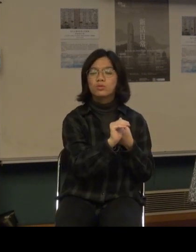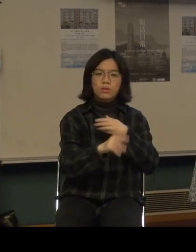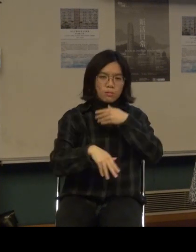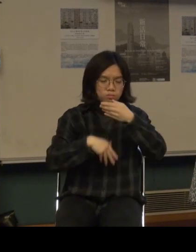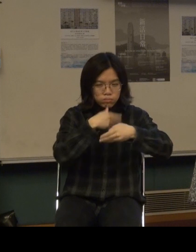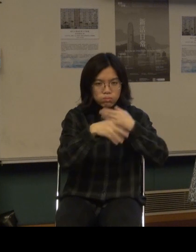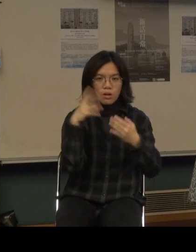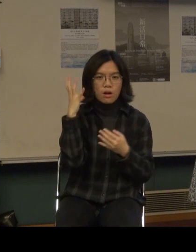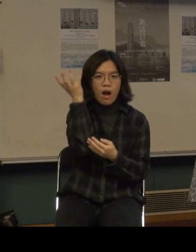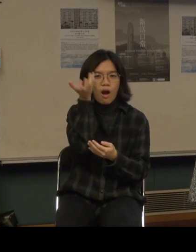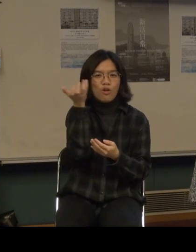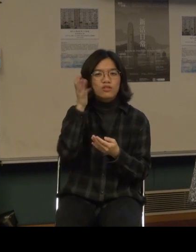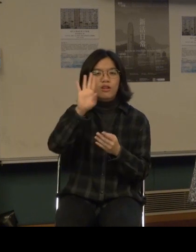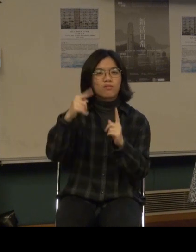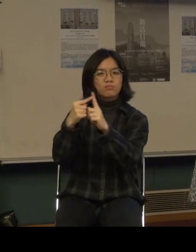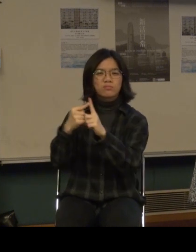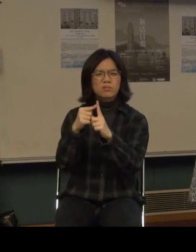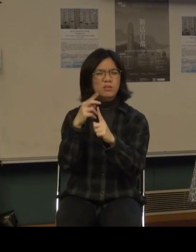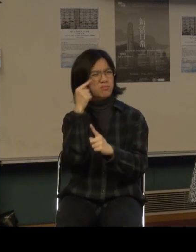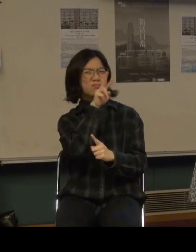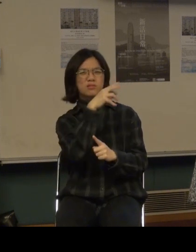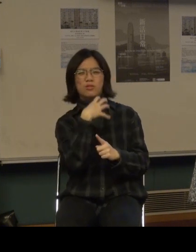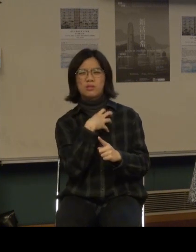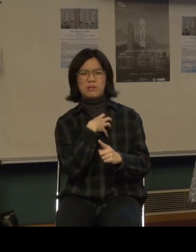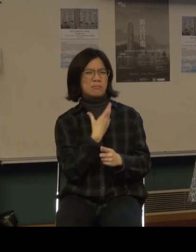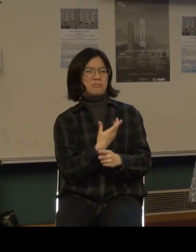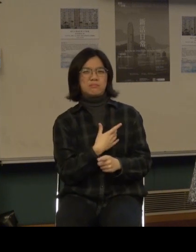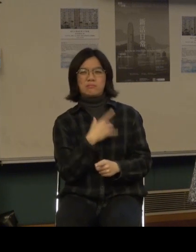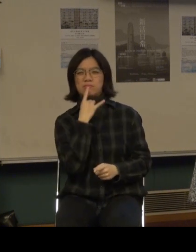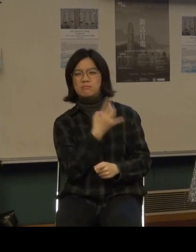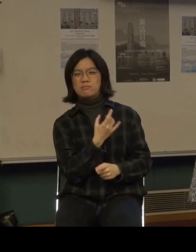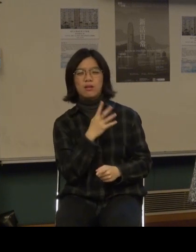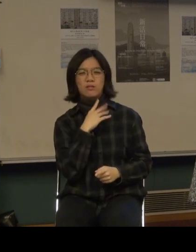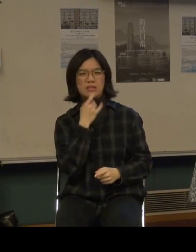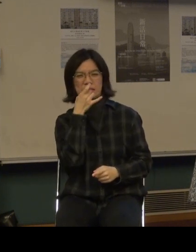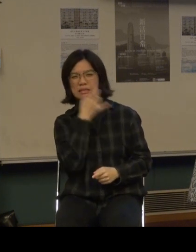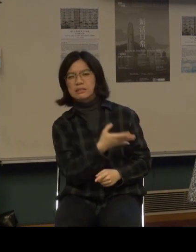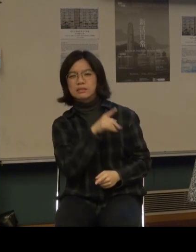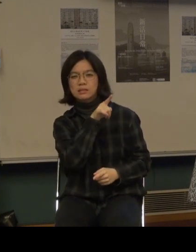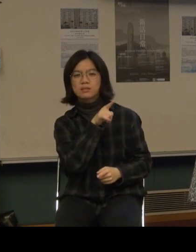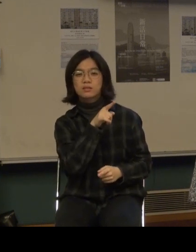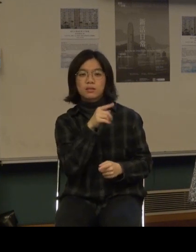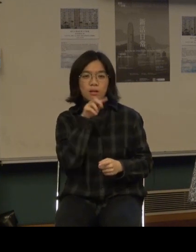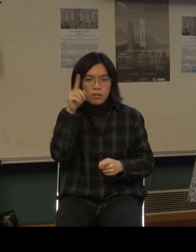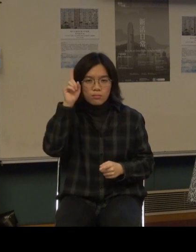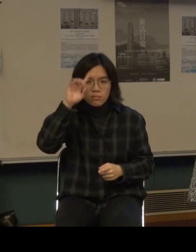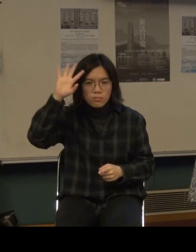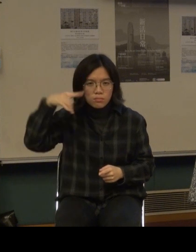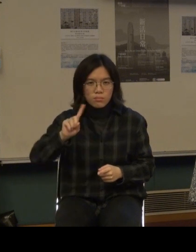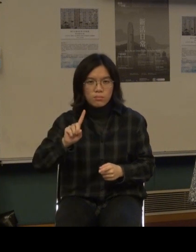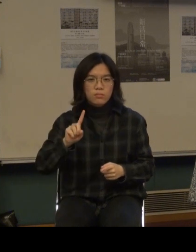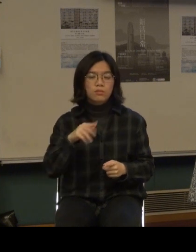啲咁嘅充滿住裝飾物嘅建築物咧開始覺得反感啊，因為咧呢啲嘅裝飾物就代表咗似一啲權貴嘅人咧，佢